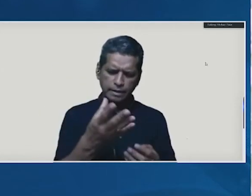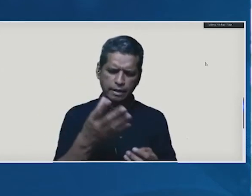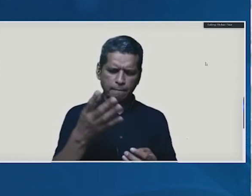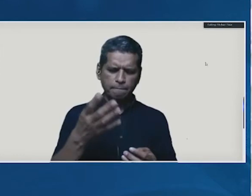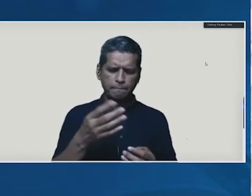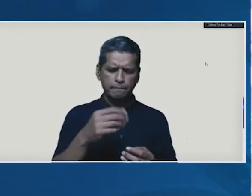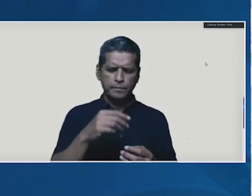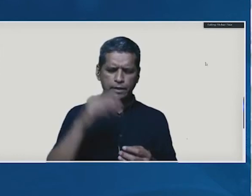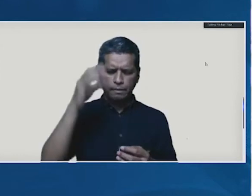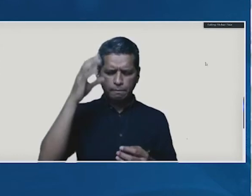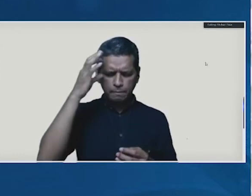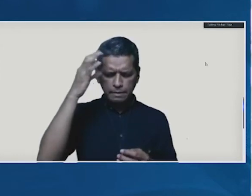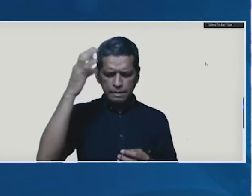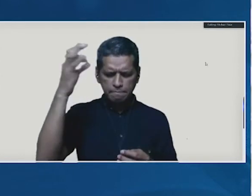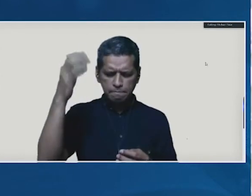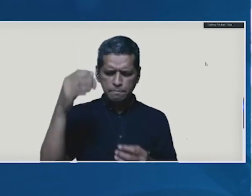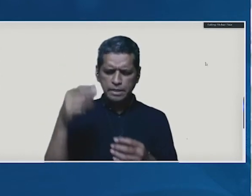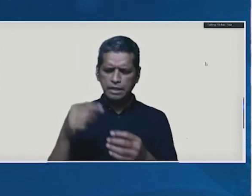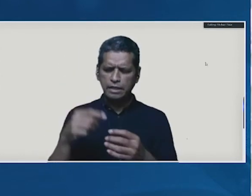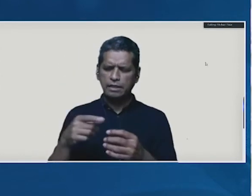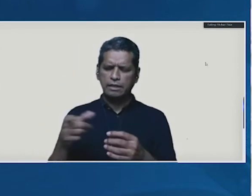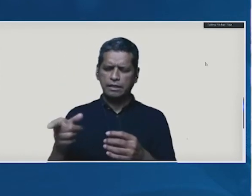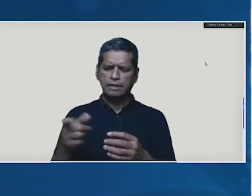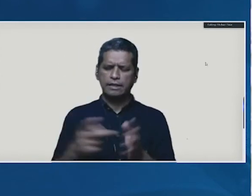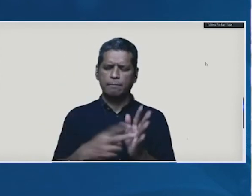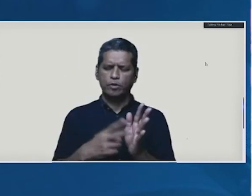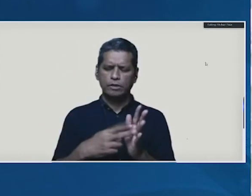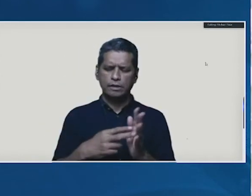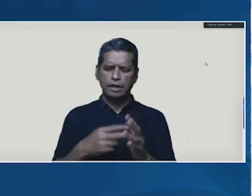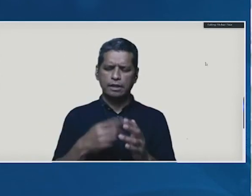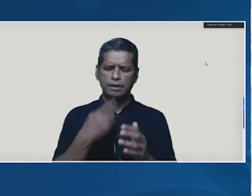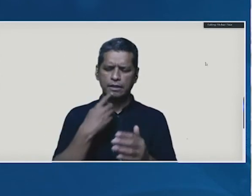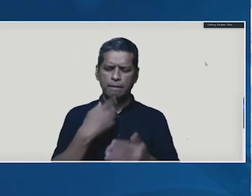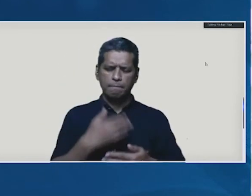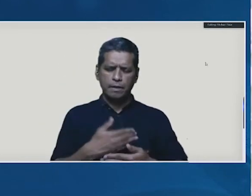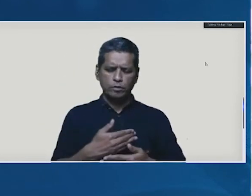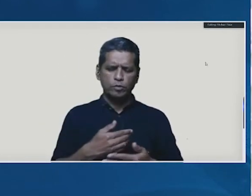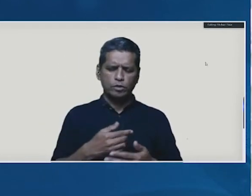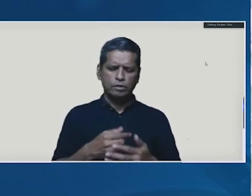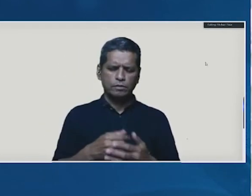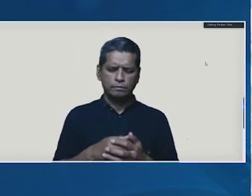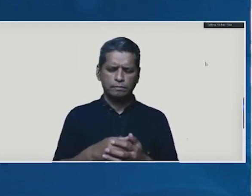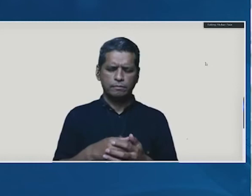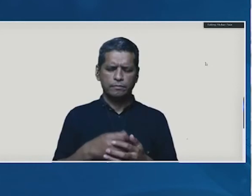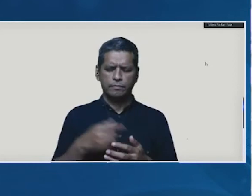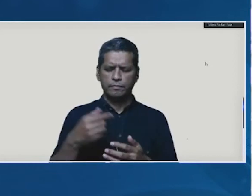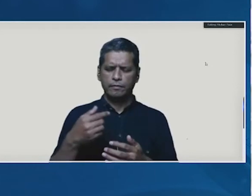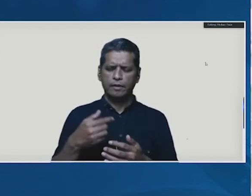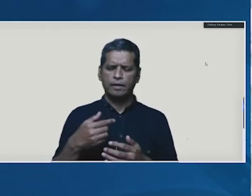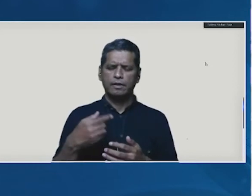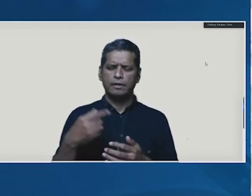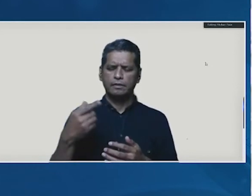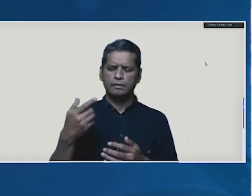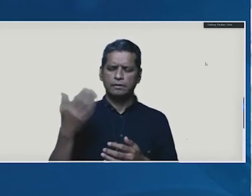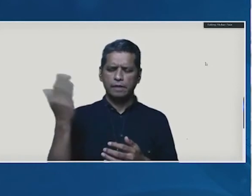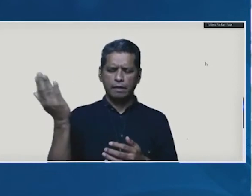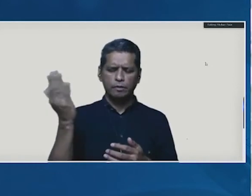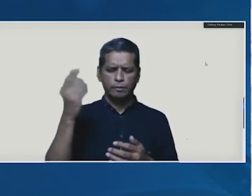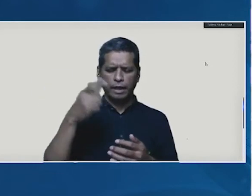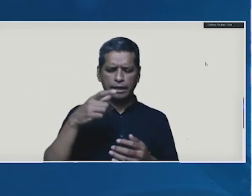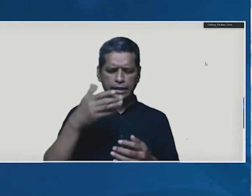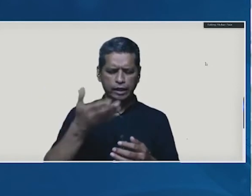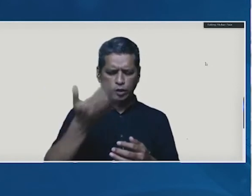nebukadnezar yang relevan bahkan bagi kehidupan kami sekarang kami yang hidup di kerajaan jari-jari kaki